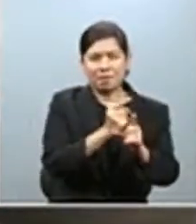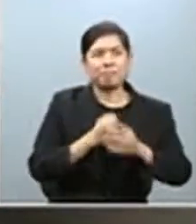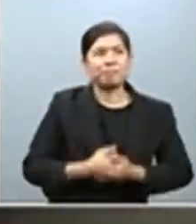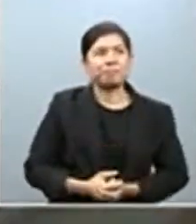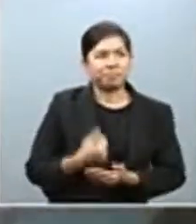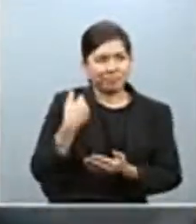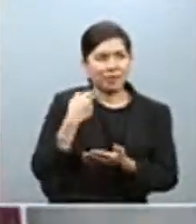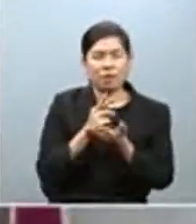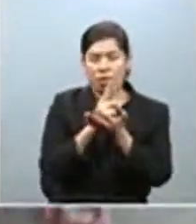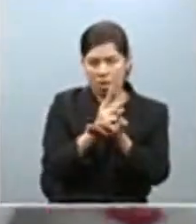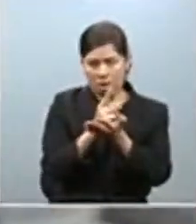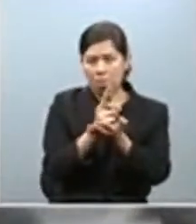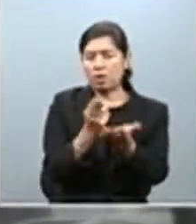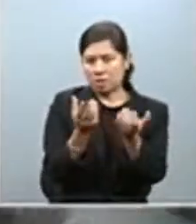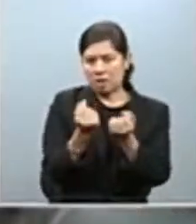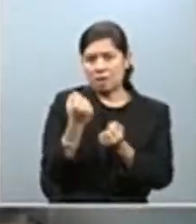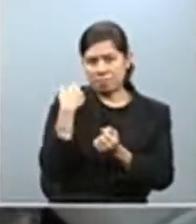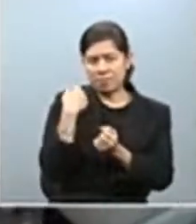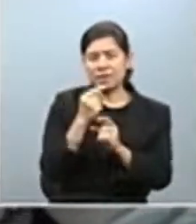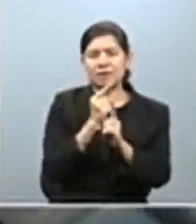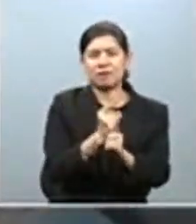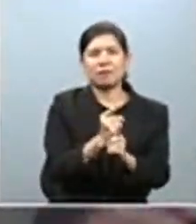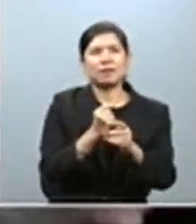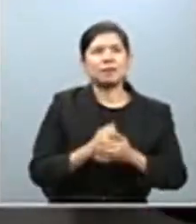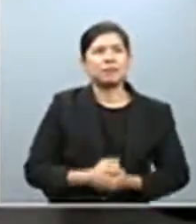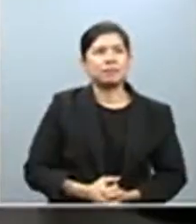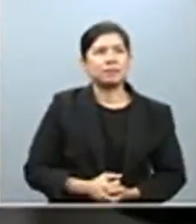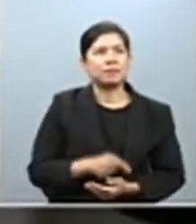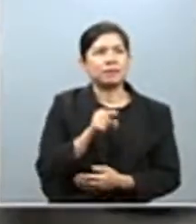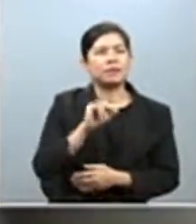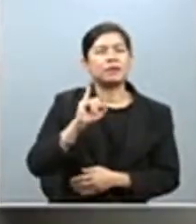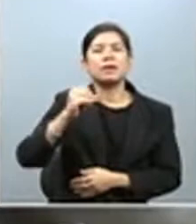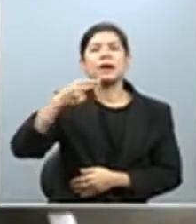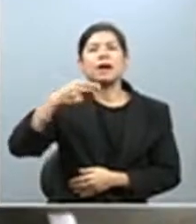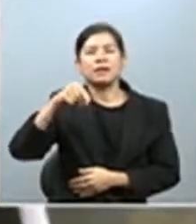ค่ะ ไห่ใหญ่ไห่ใหญ